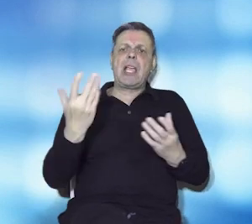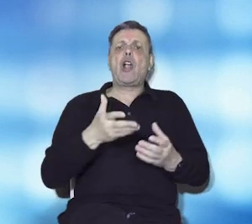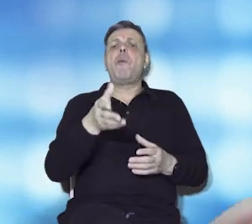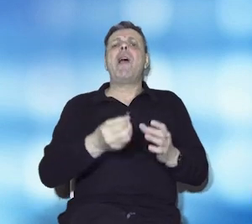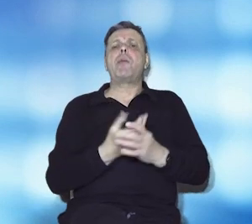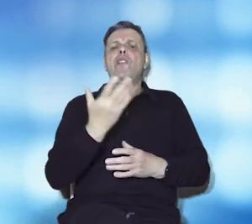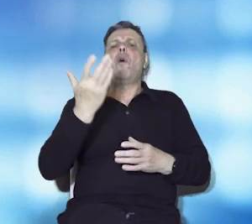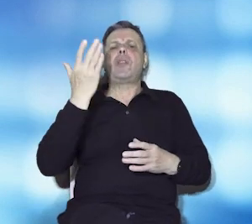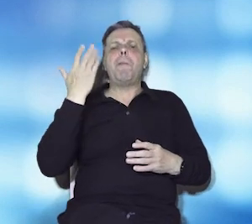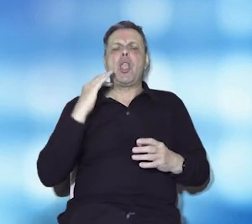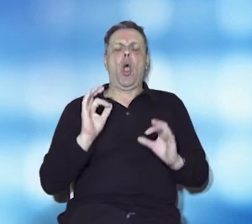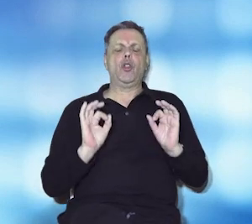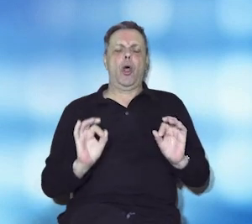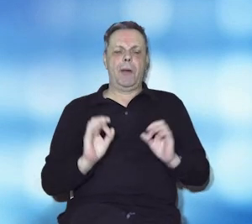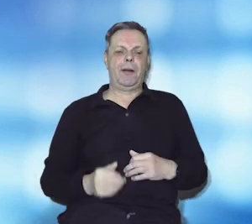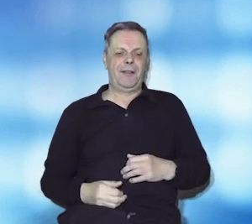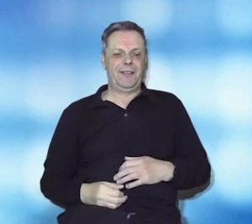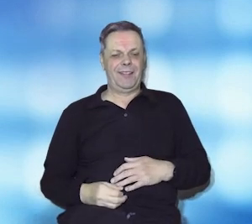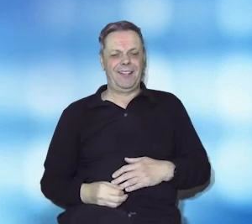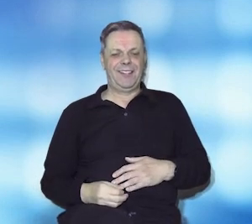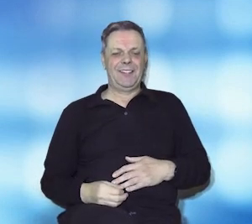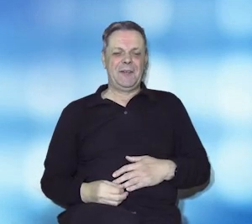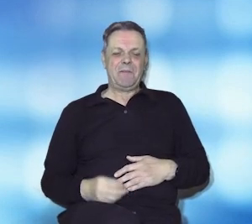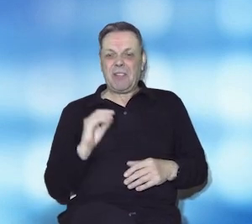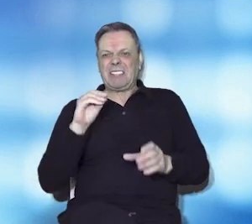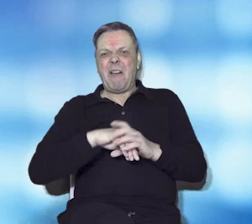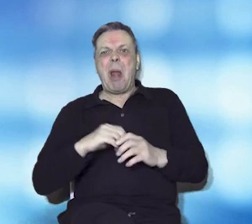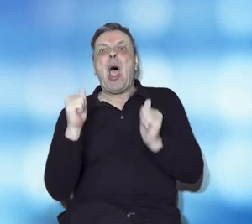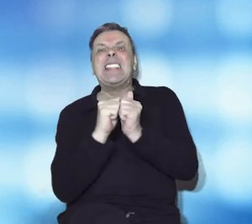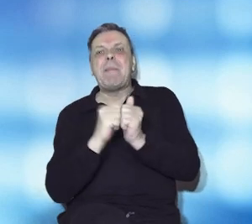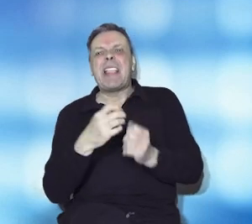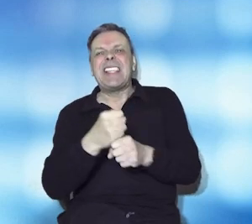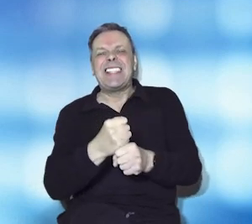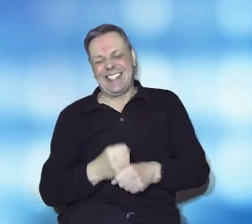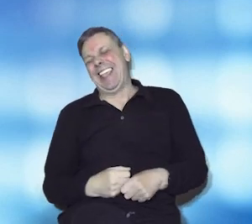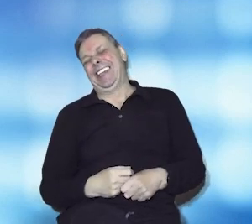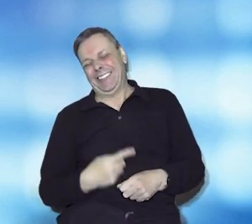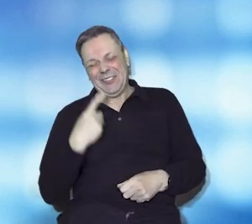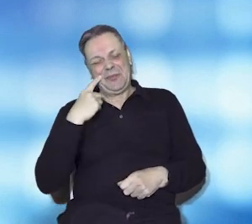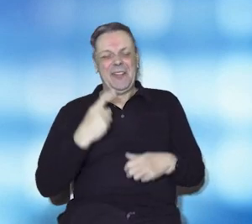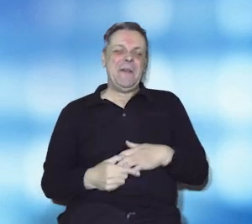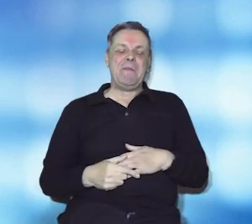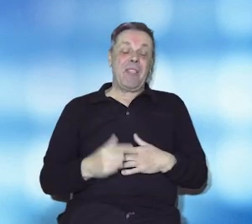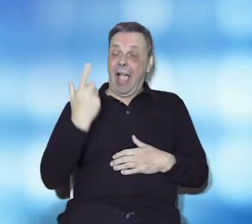pogodan. Malo cementa da bude čvrši. Tako, da bude čvrši, obavezno da se stisnu. Međutim, kako vrijeme ide,